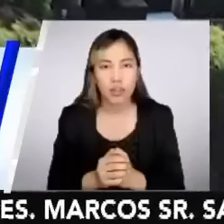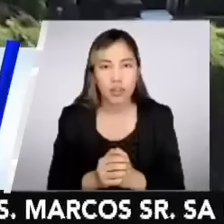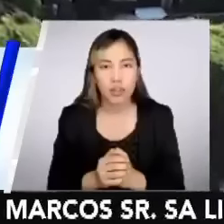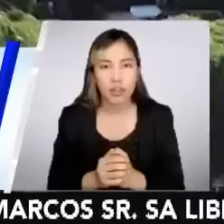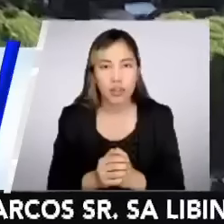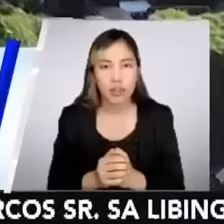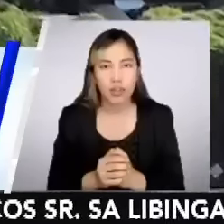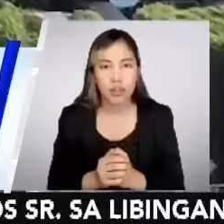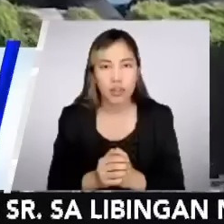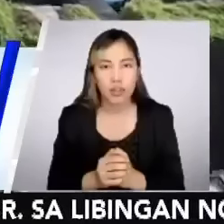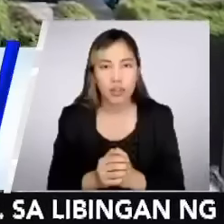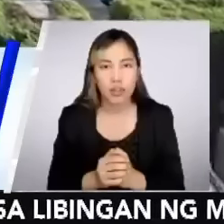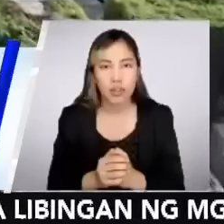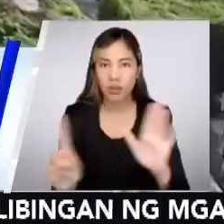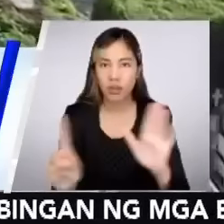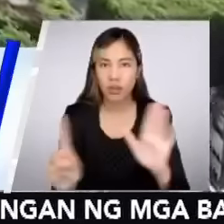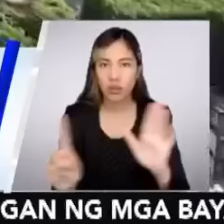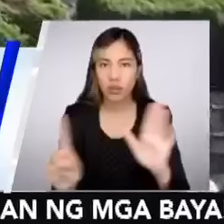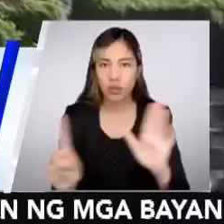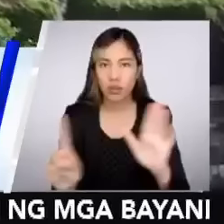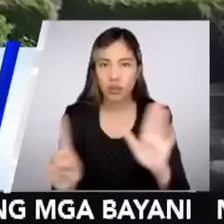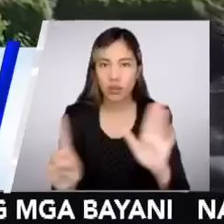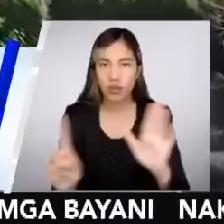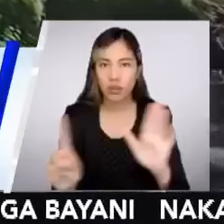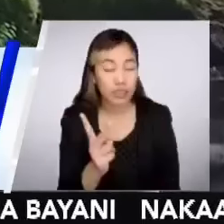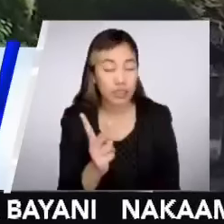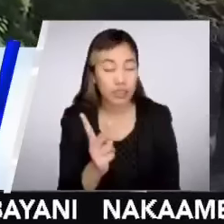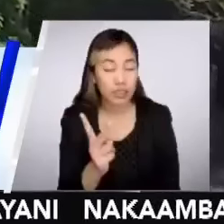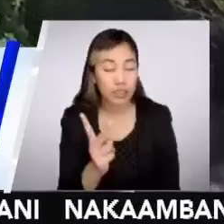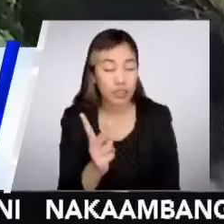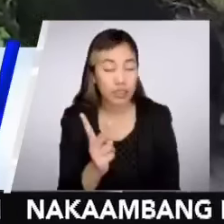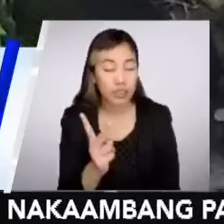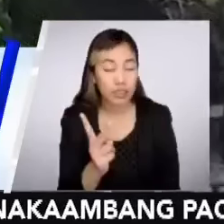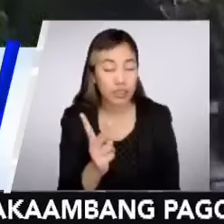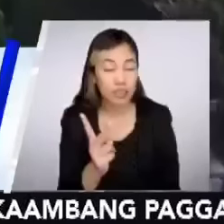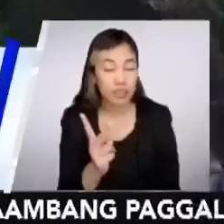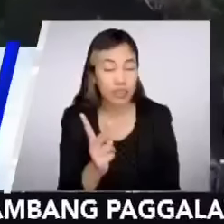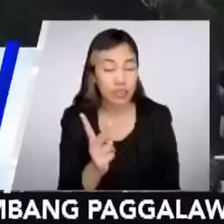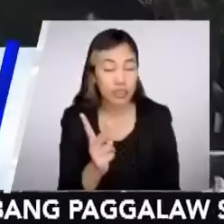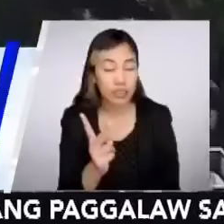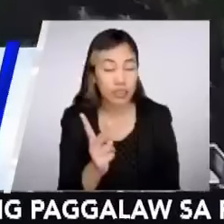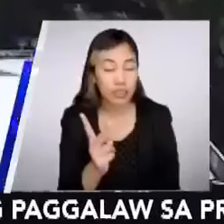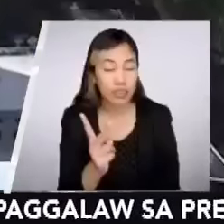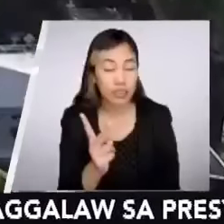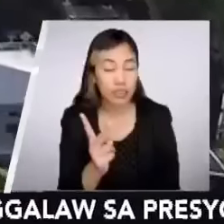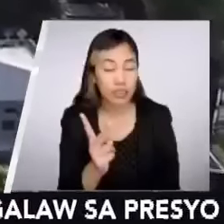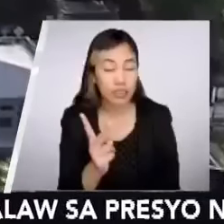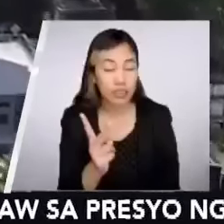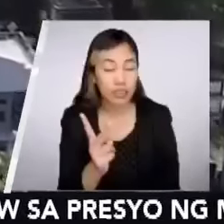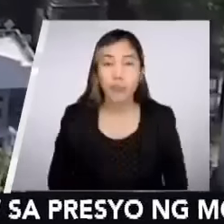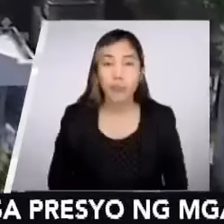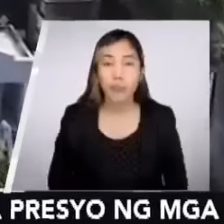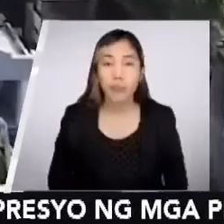na buhay na buhay ang negosyo ng mga nagtitinda ng kandila at ng pagkain.